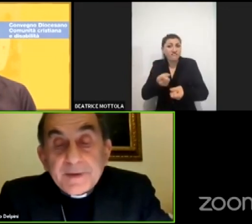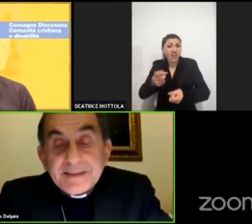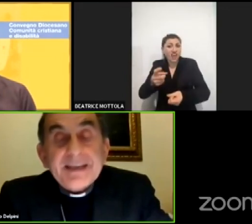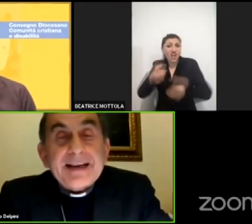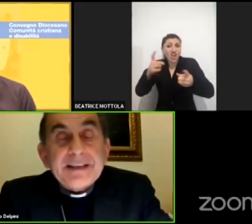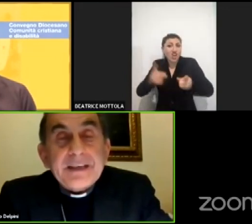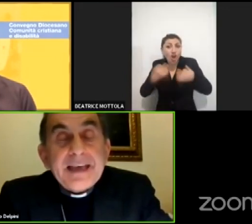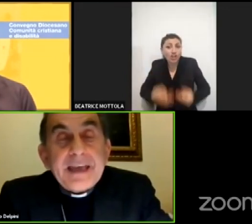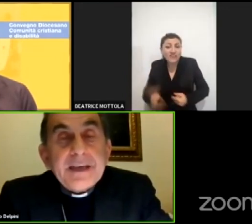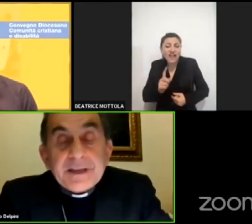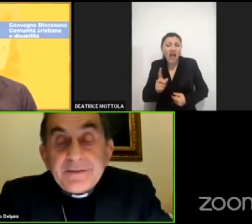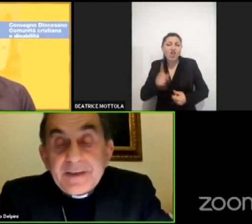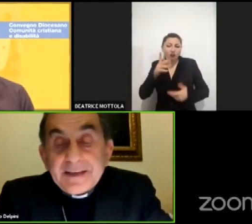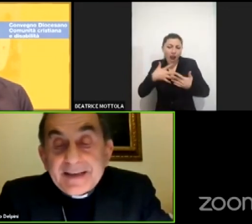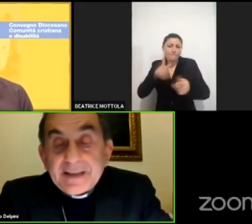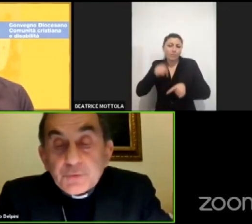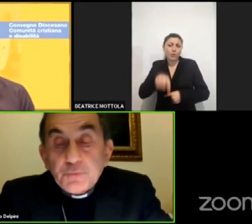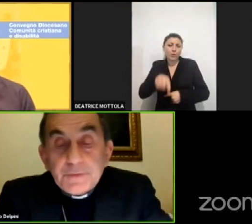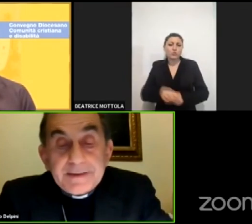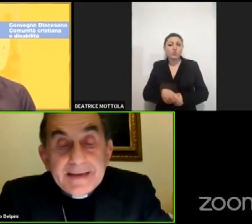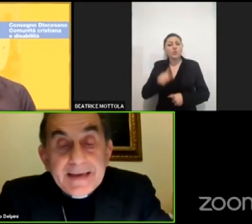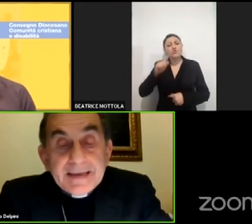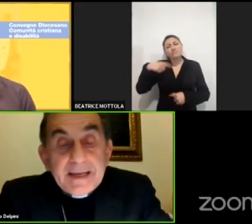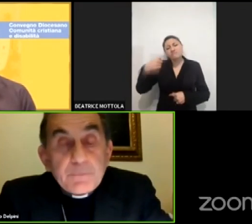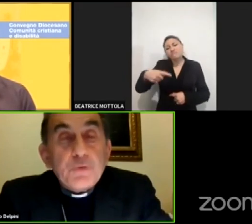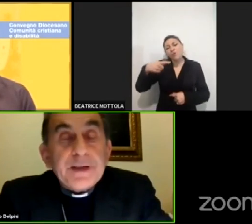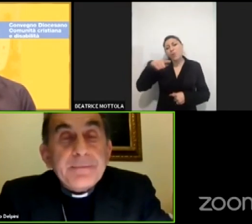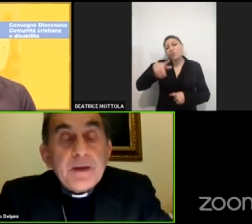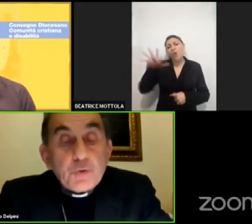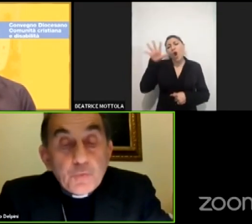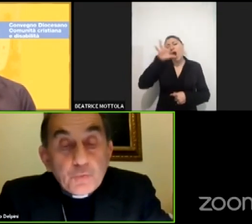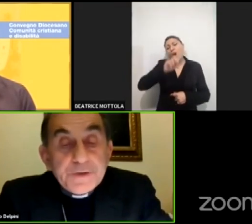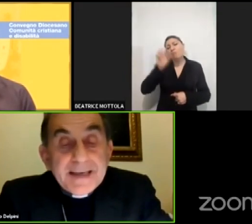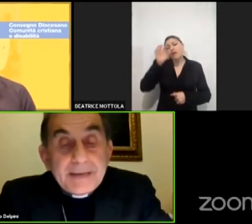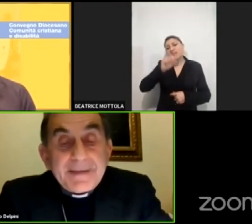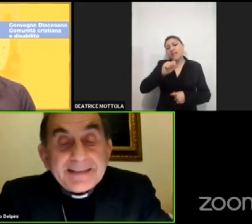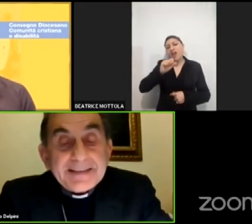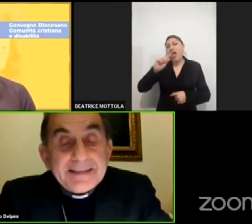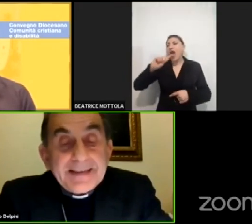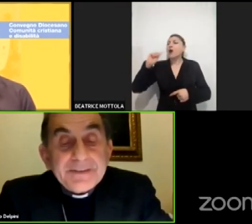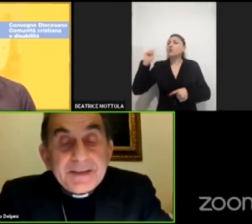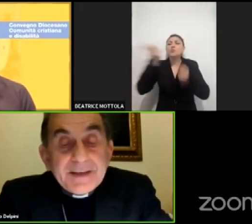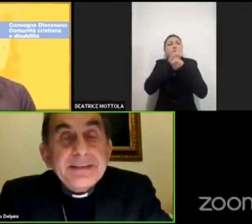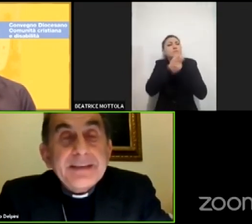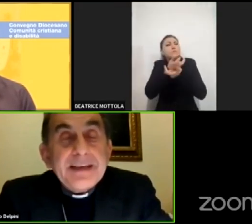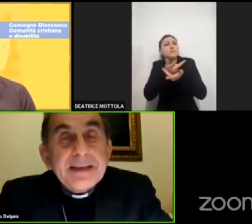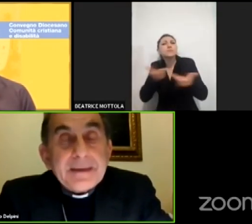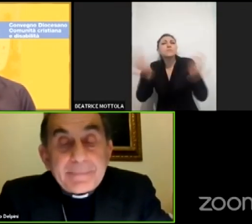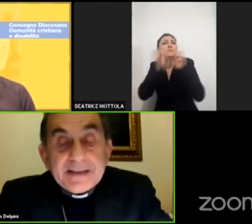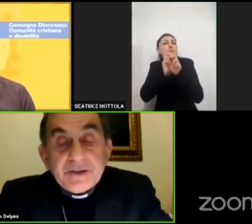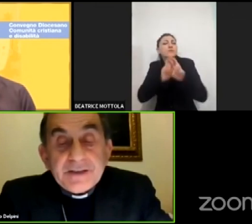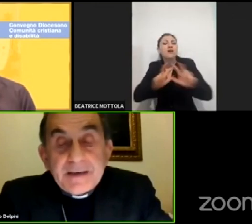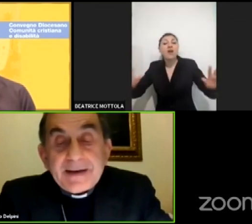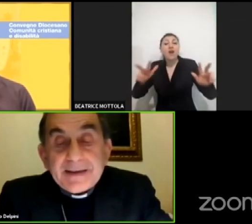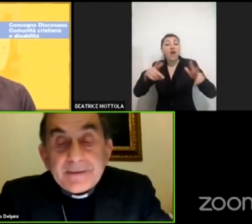comprenderai e rivelerai a tutti che l'amore con cui sei amata ti rende